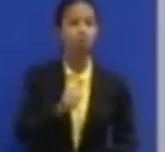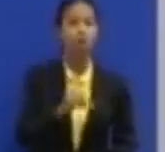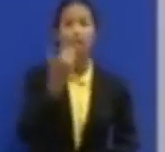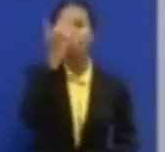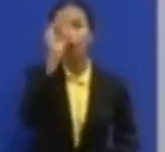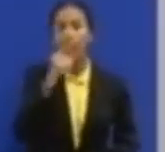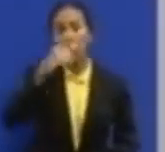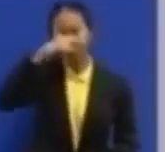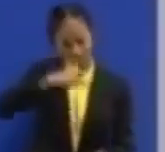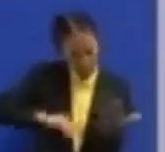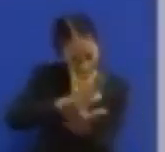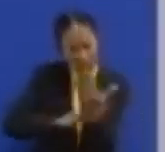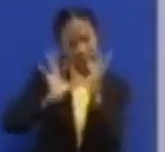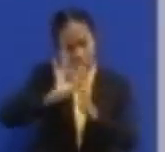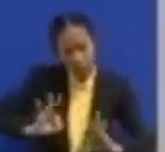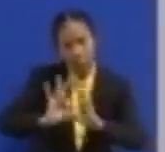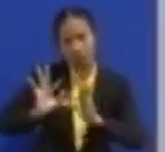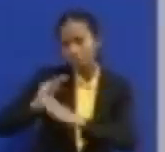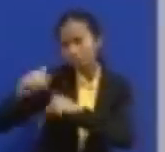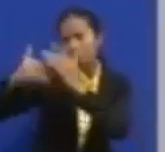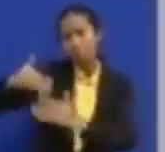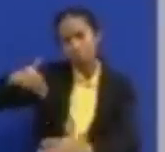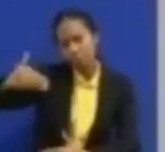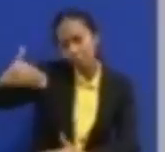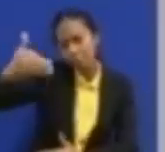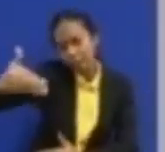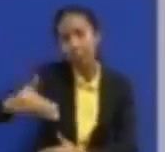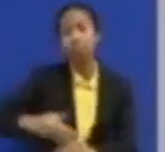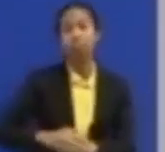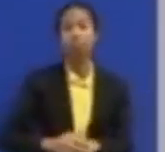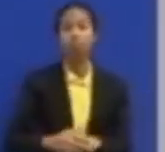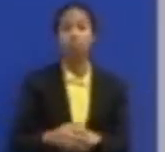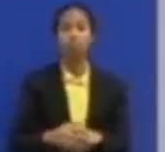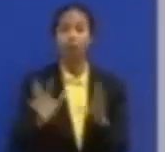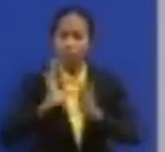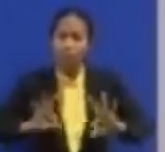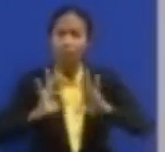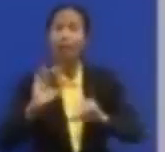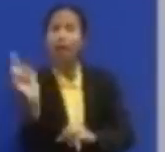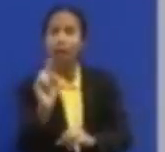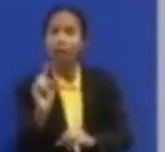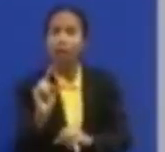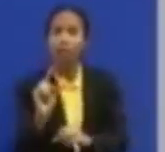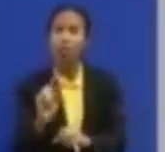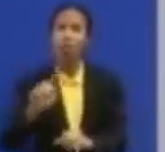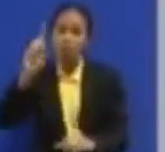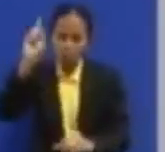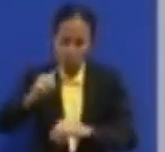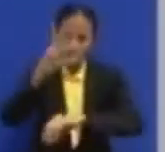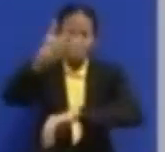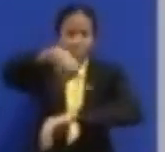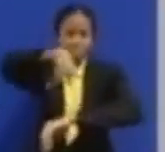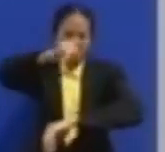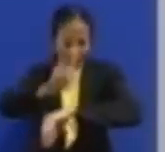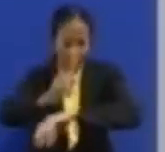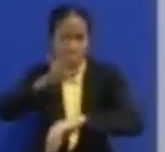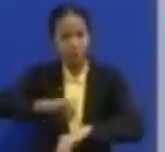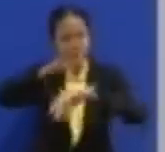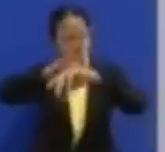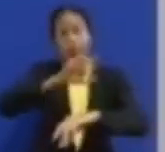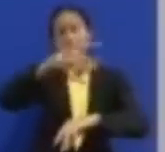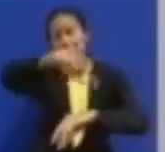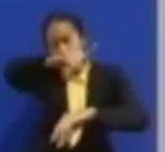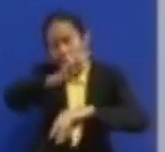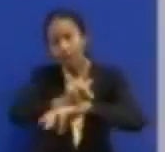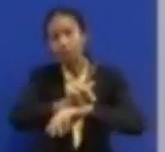าและการจะเดินหน้าได้นั้นจำเป็นอย่างยิ่งที่จะต้องมีประมุขของฝ่ายนิติบัญญัติได้โป